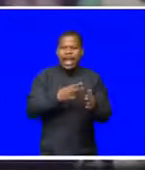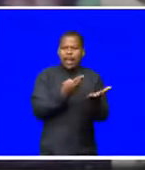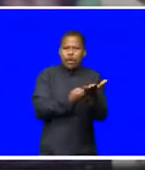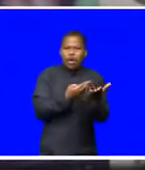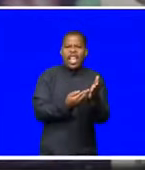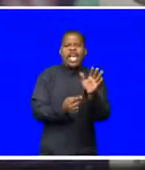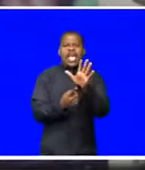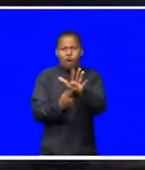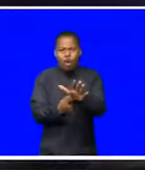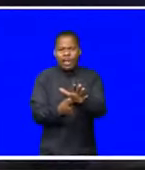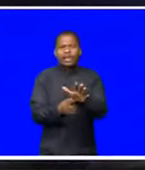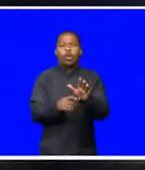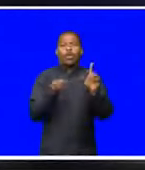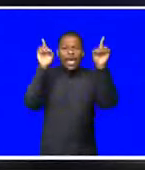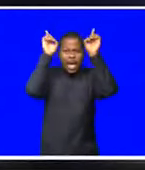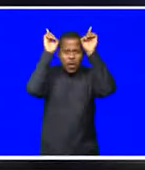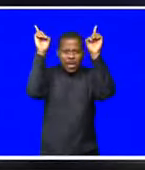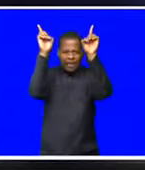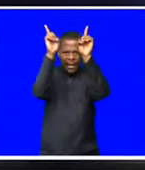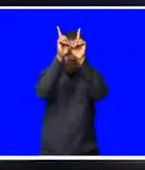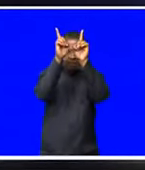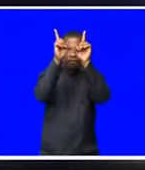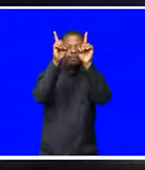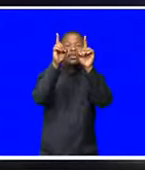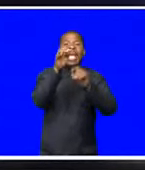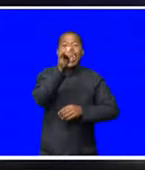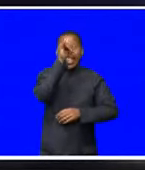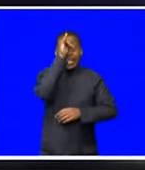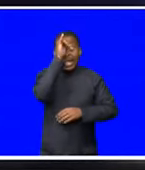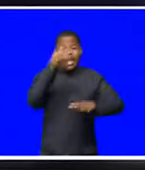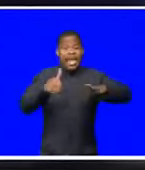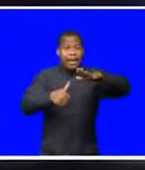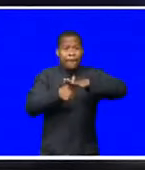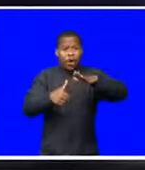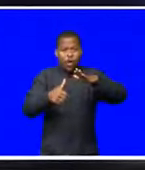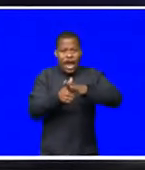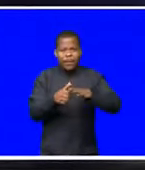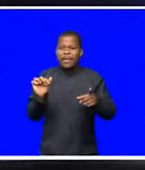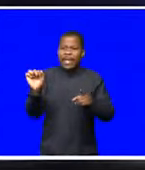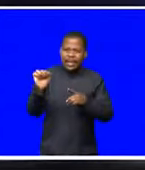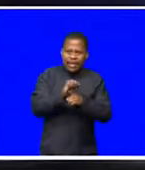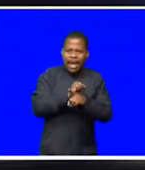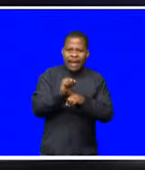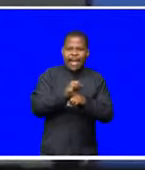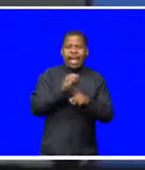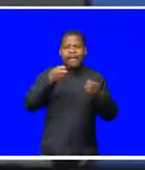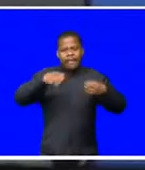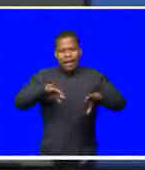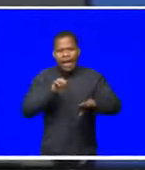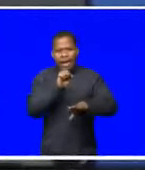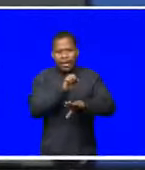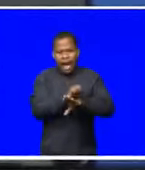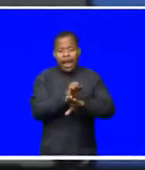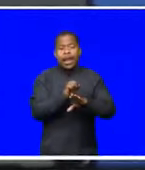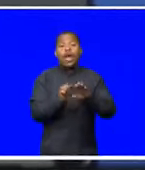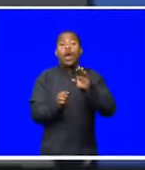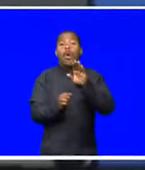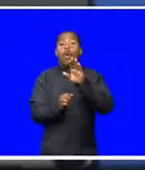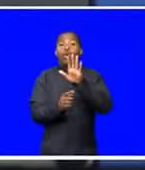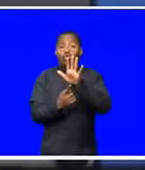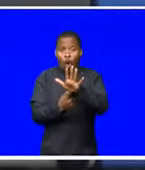angakhona ekhicide emakhono lathi ungabachashi uvela ukuthi kude indlela lekahle ekushila nalwathi ubachashi kanye